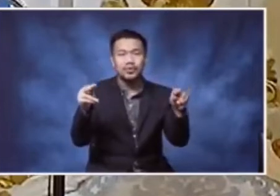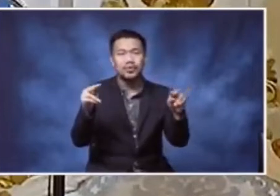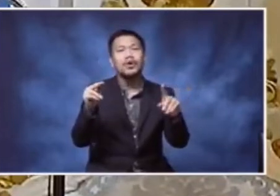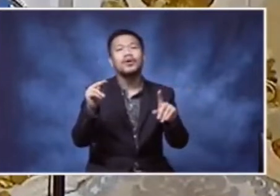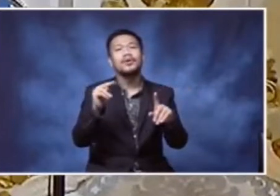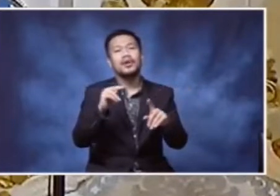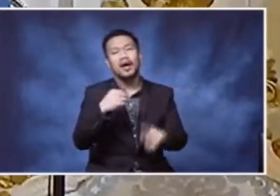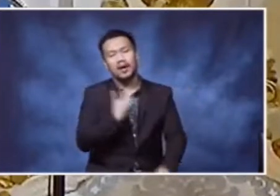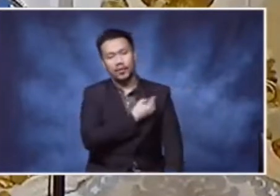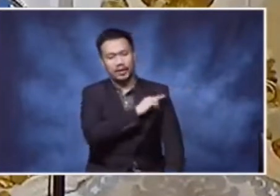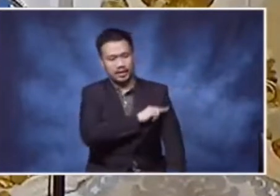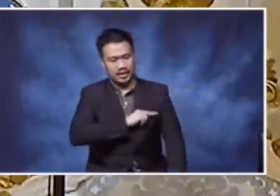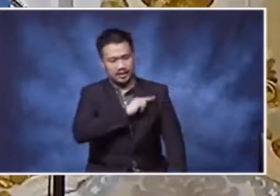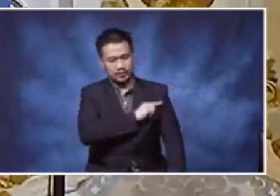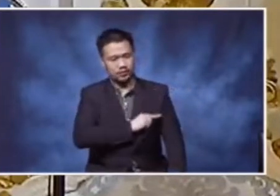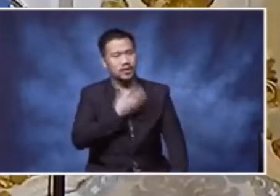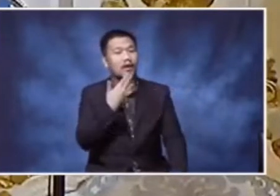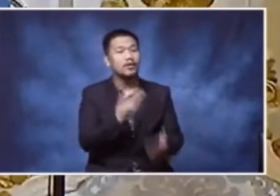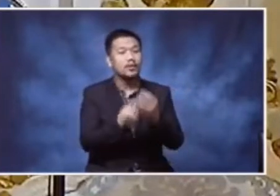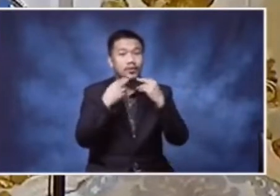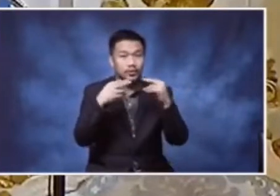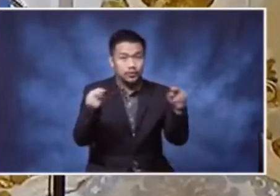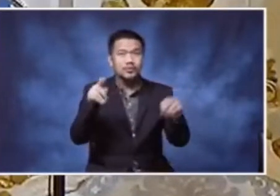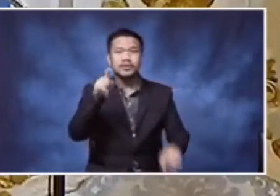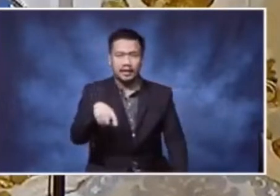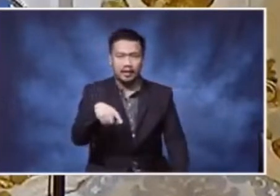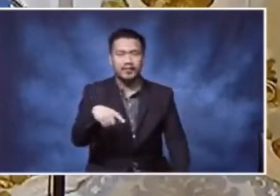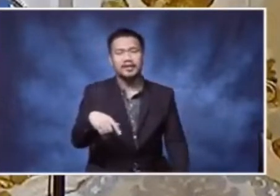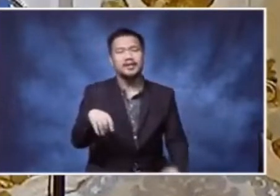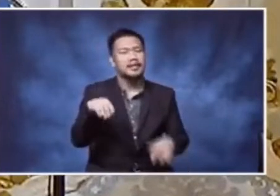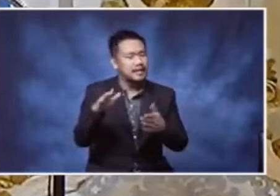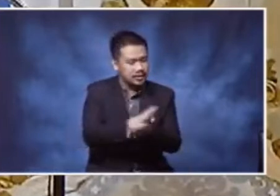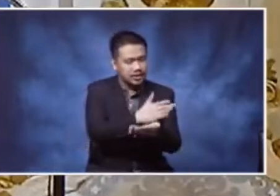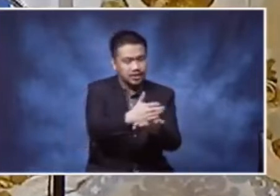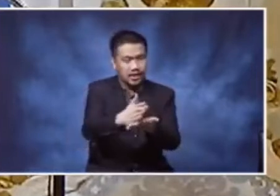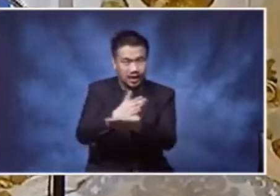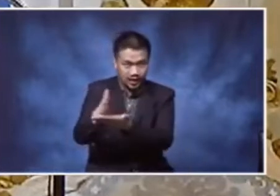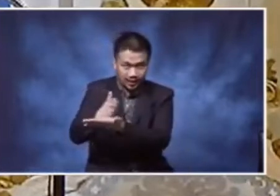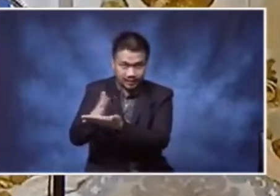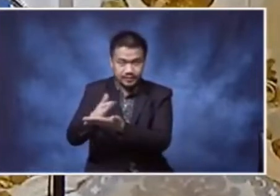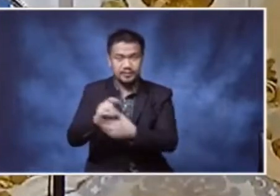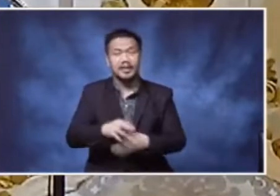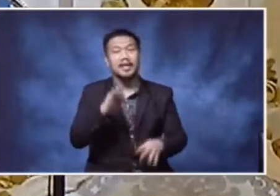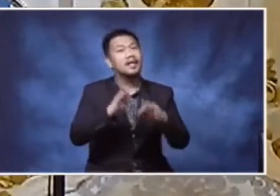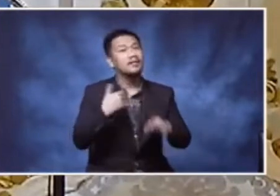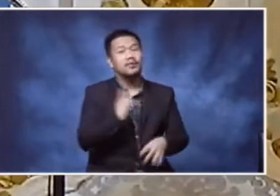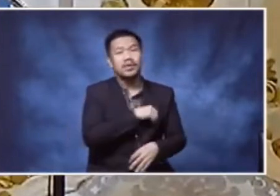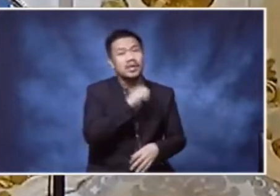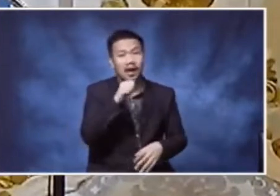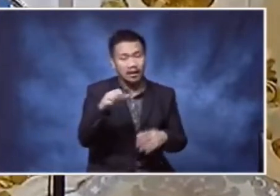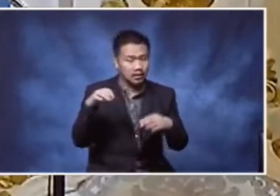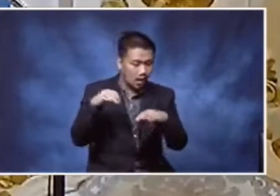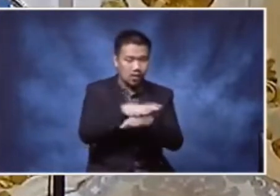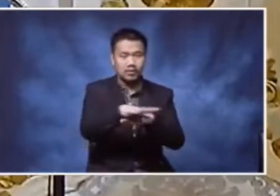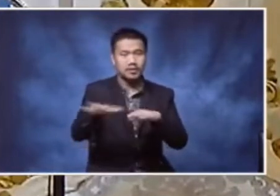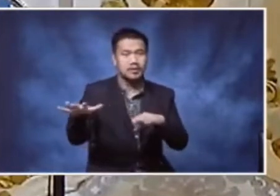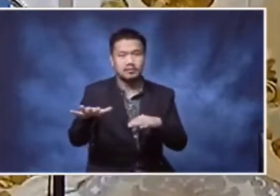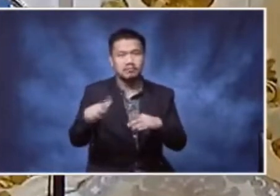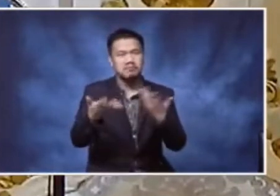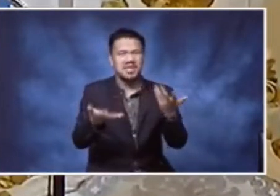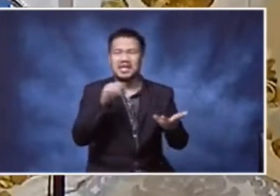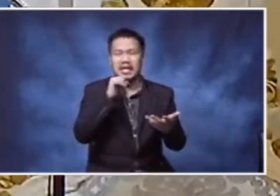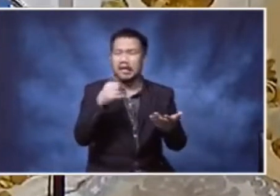nature ng good news na dapat ibahagi. Kung hindi natin binabahagi, ibig sabihin, hindi naman